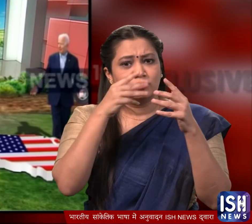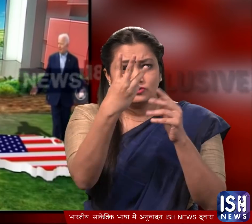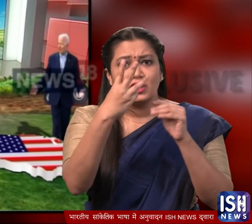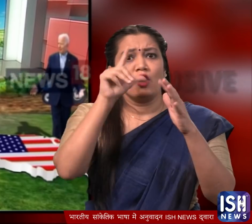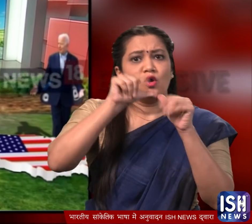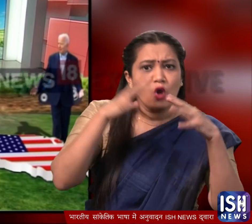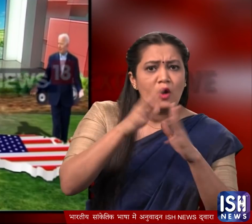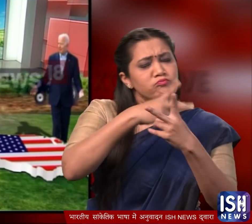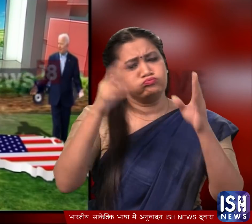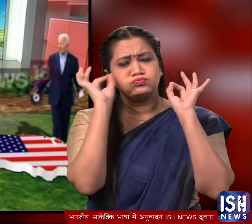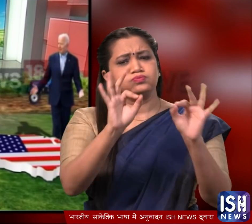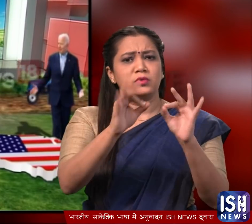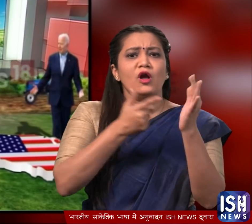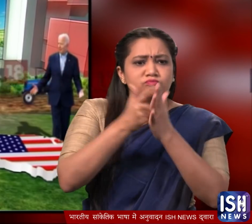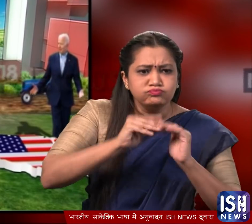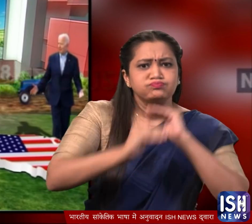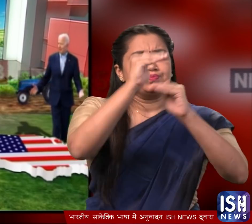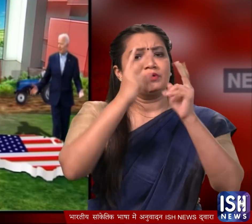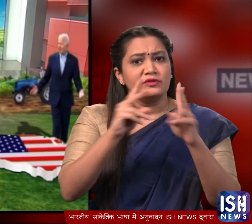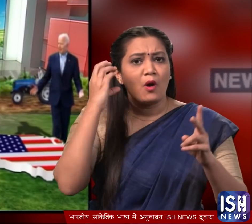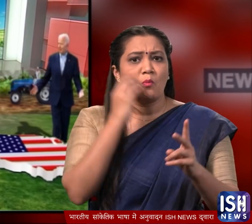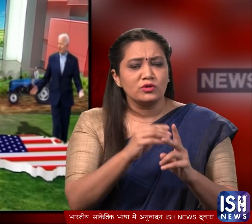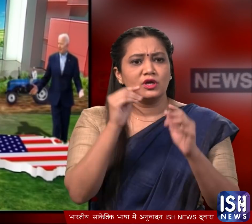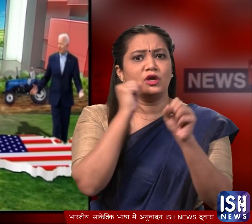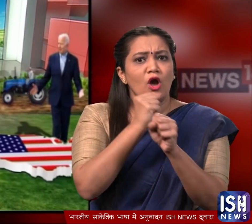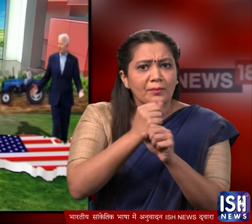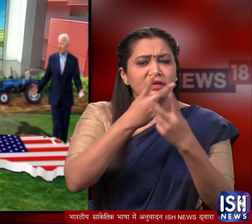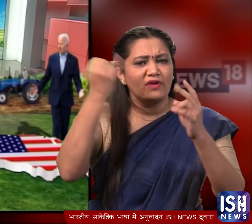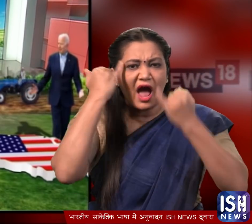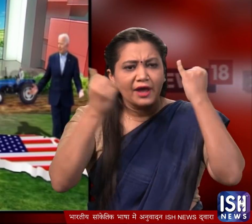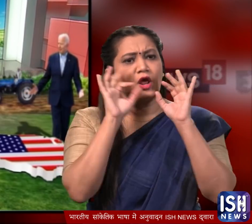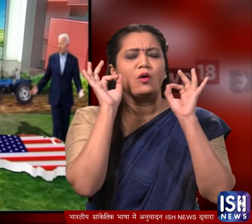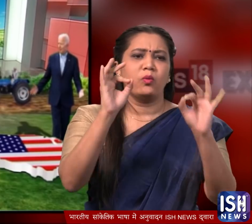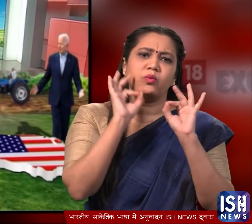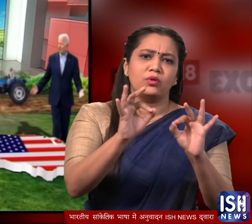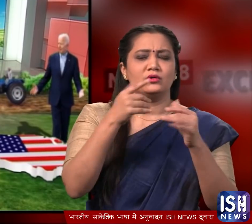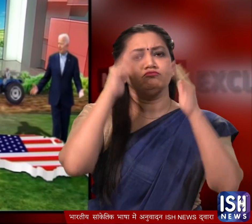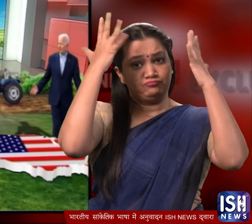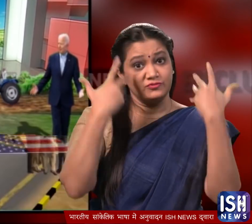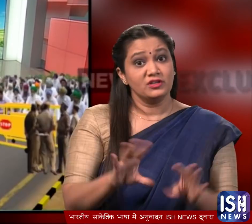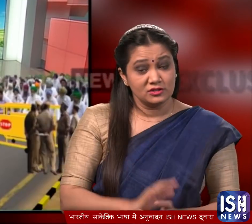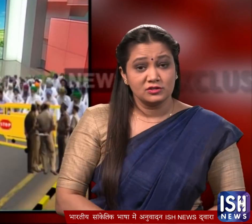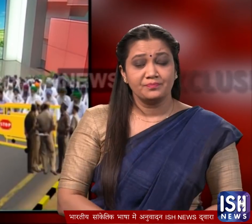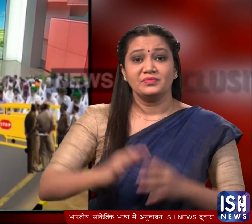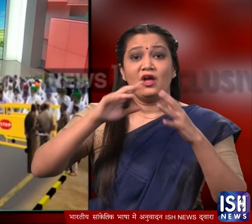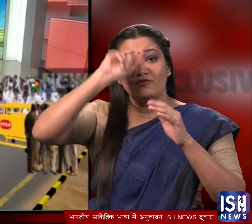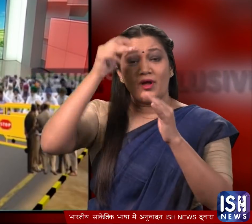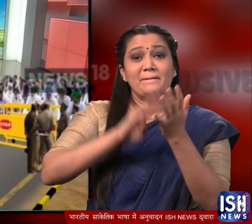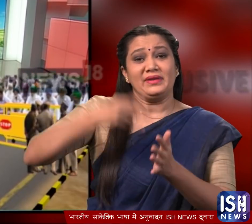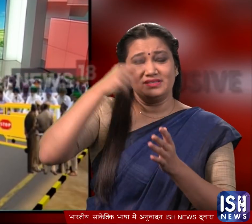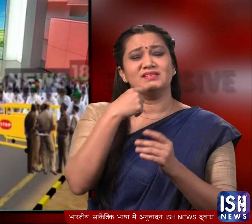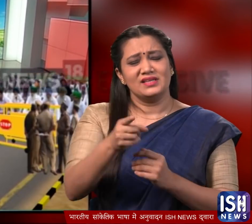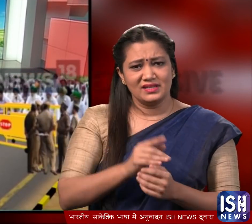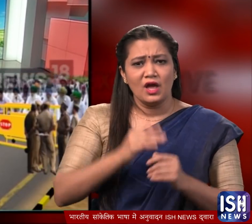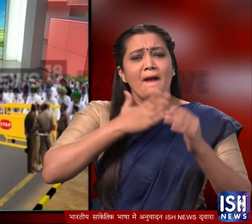और भारत में कृषि क्षेत्र की बेहतरी के लिए मोदी सरकार के हर फैसले का स्वागत किया। अमेरिका के विदेश मंत्रालय की तरफ से यह भी